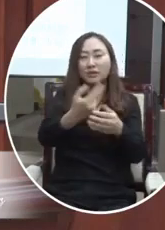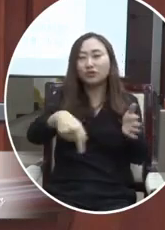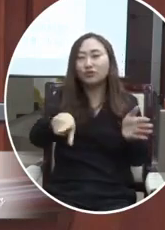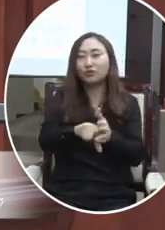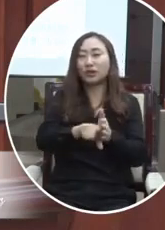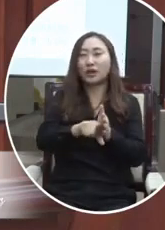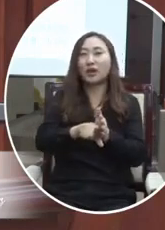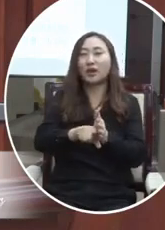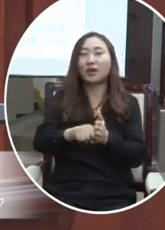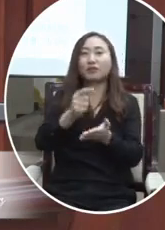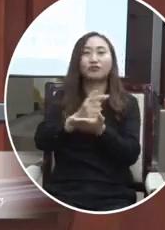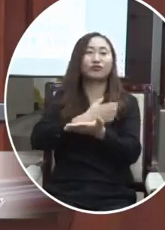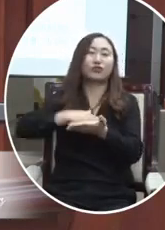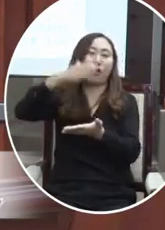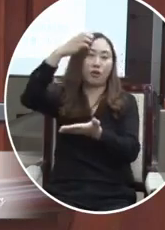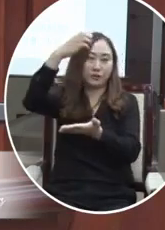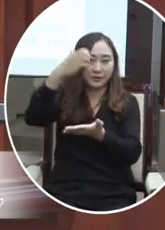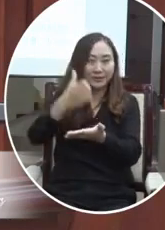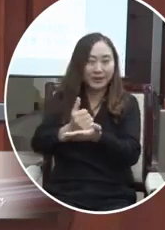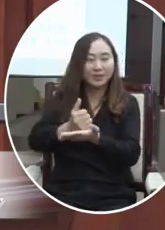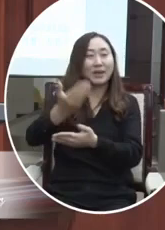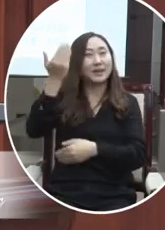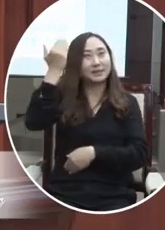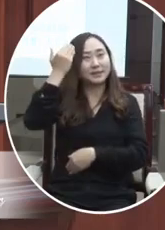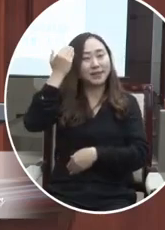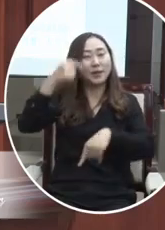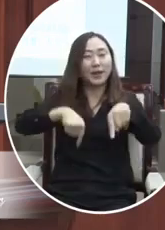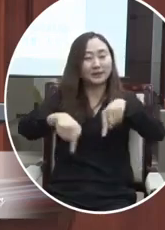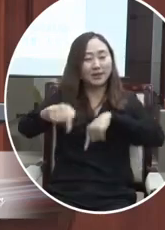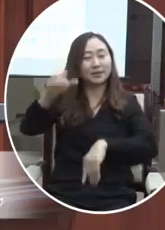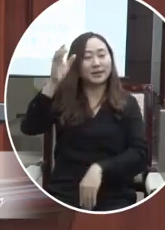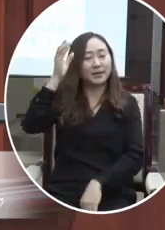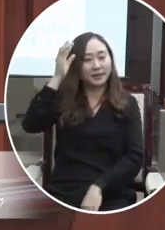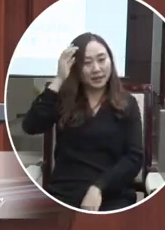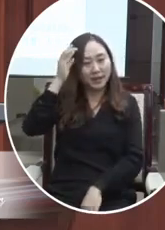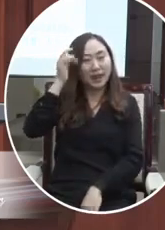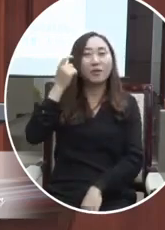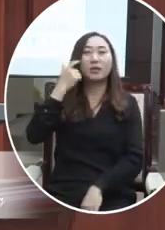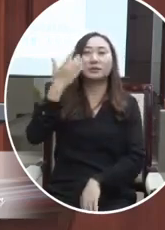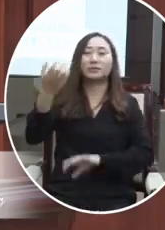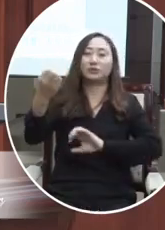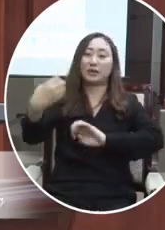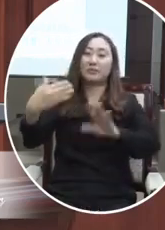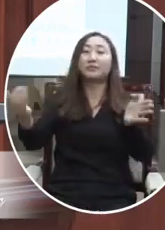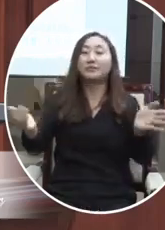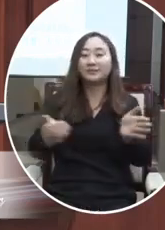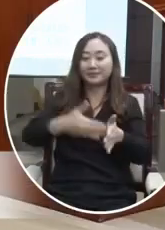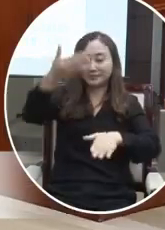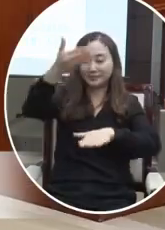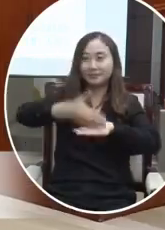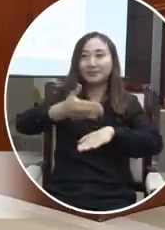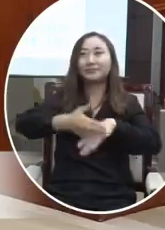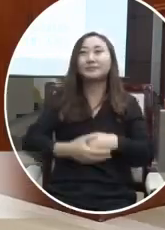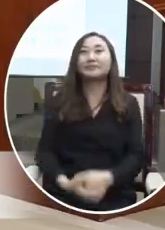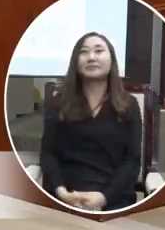될 수 있도록 구청장님의 지혜로운 행정을 기대하며 이상 구정 질문을 마무리하겠습니다. 감사합니다.